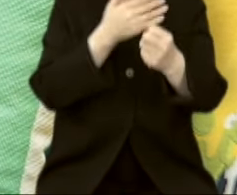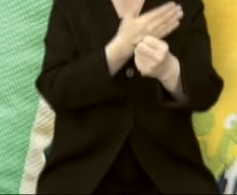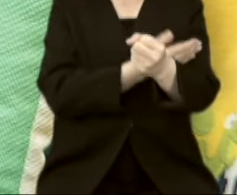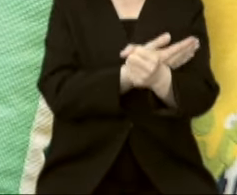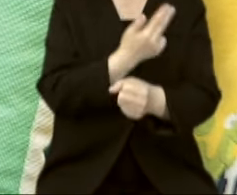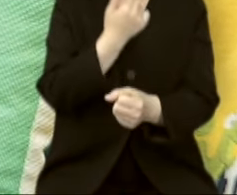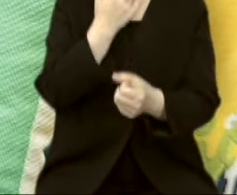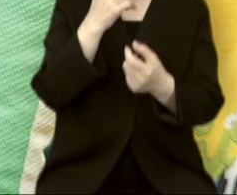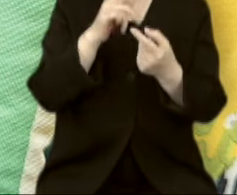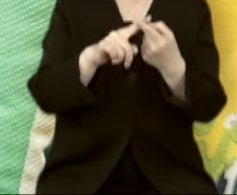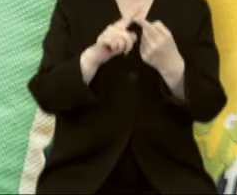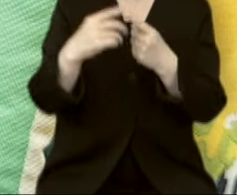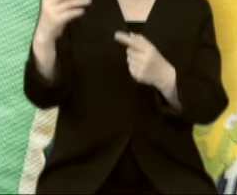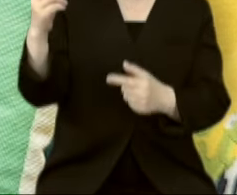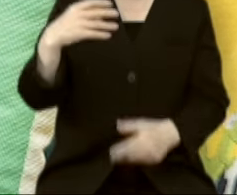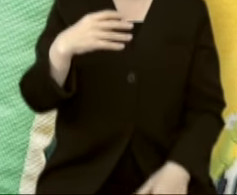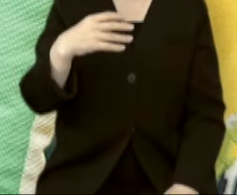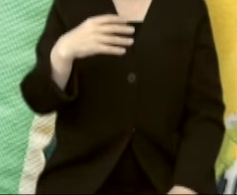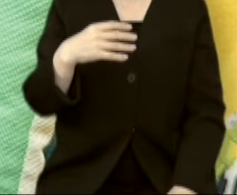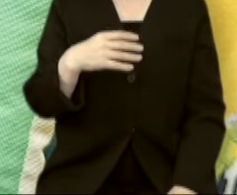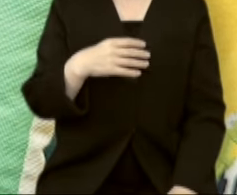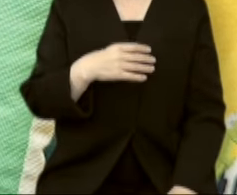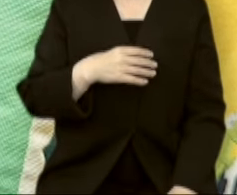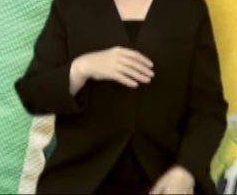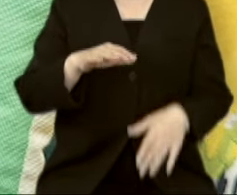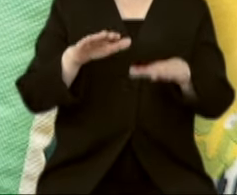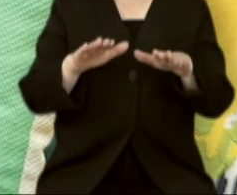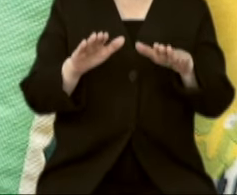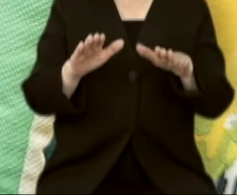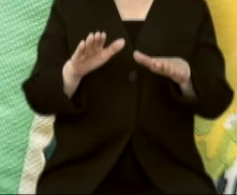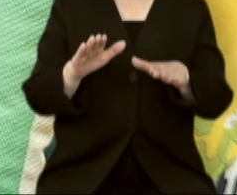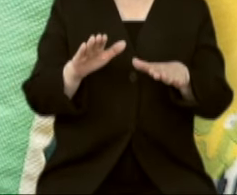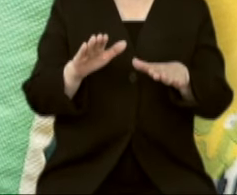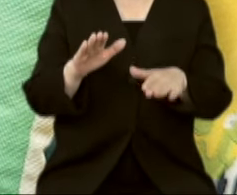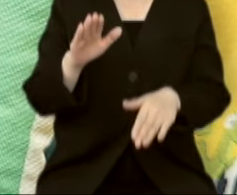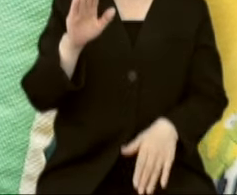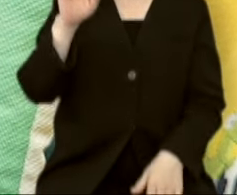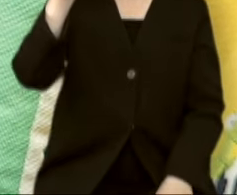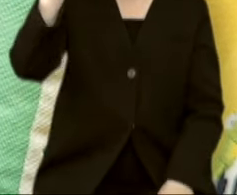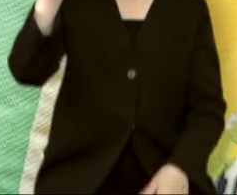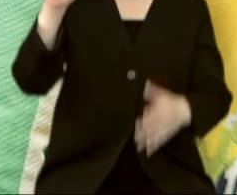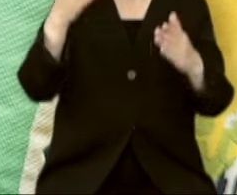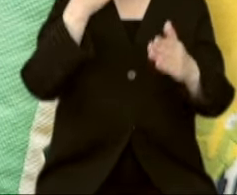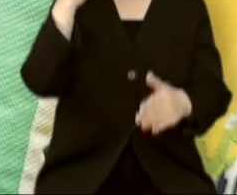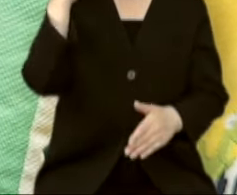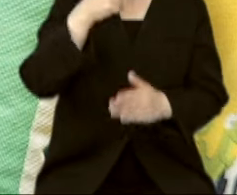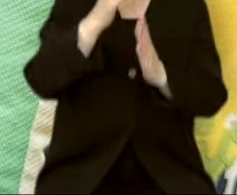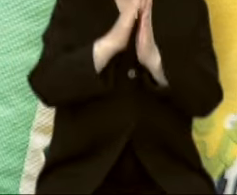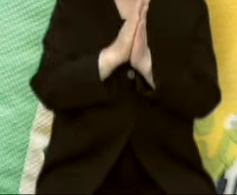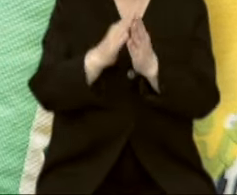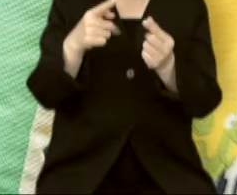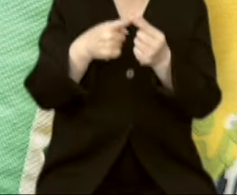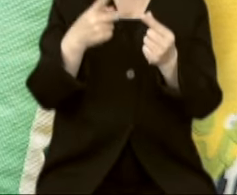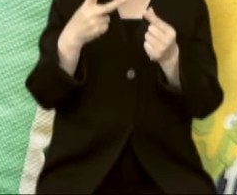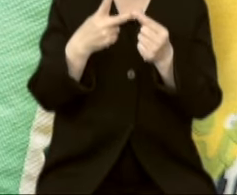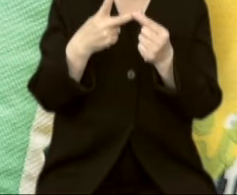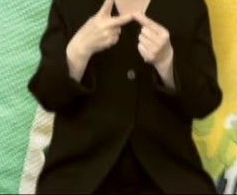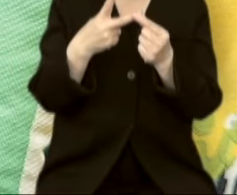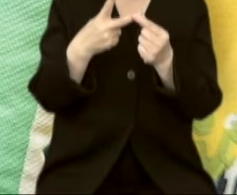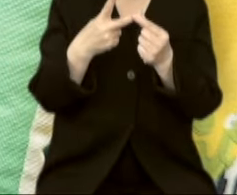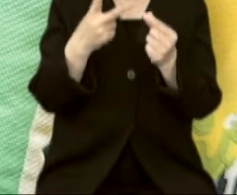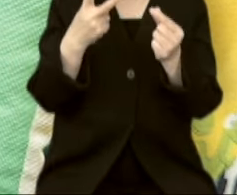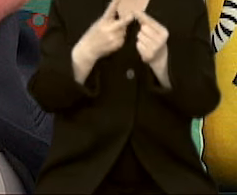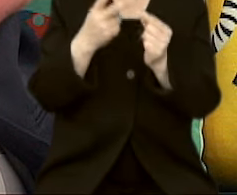없는 거에 대해서 말씀을 하셔서 네. 이제 아침 금식 40일 금식 기도를 두 번 하고 네. 두 번째 할 때